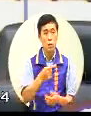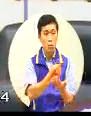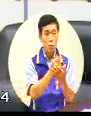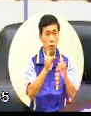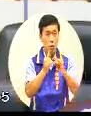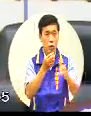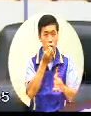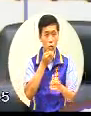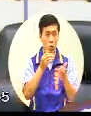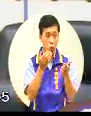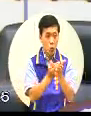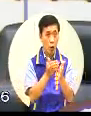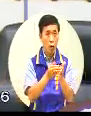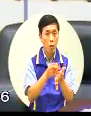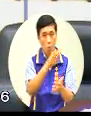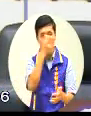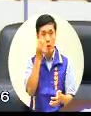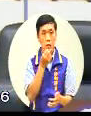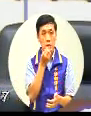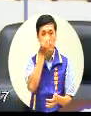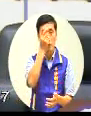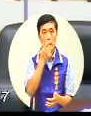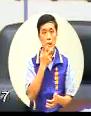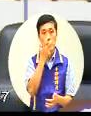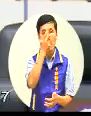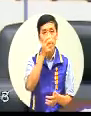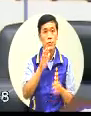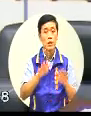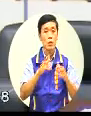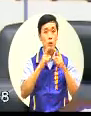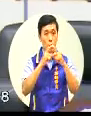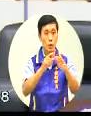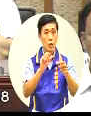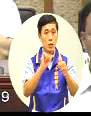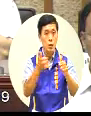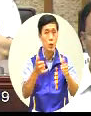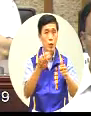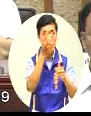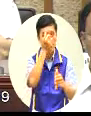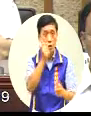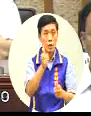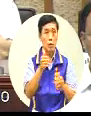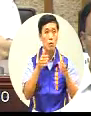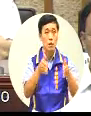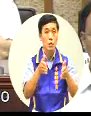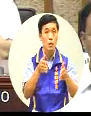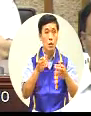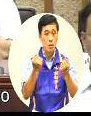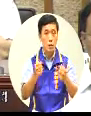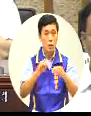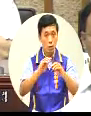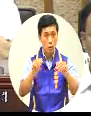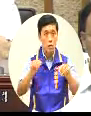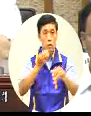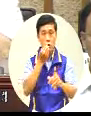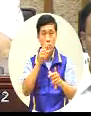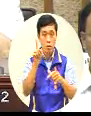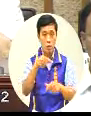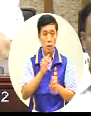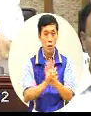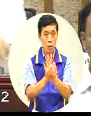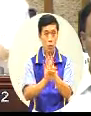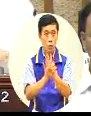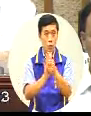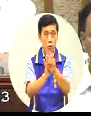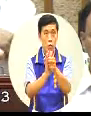较发现。 所以，甲张扬报告吼，按今仔日推动在地的食材，即包括我们在地